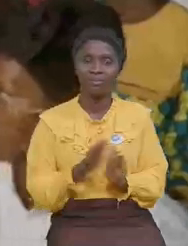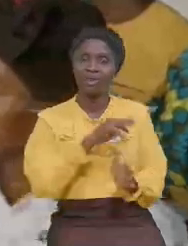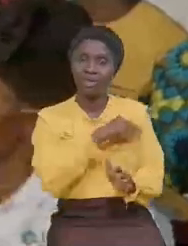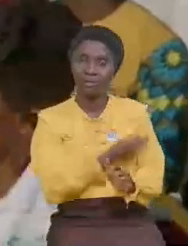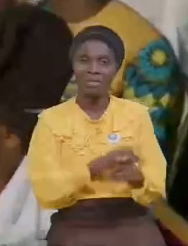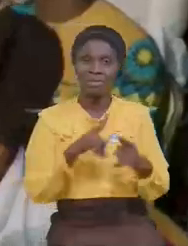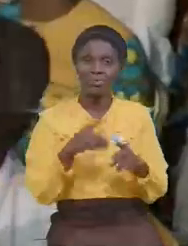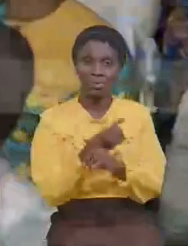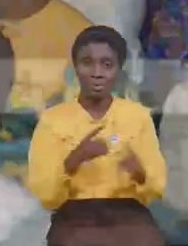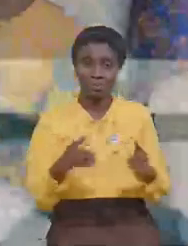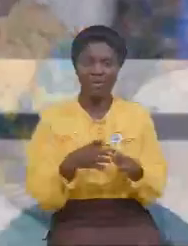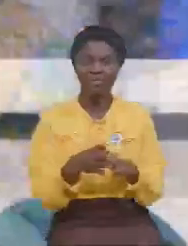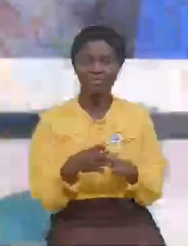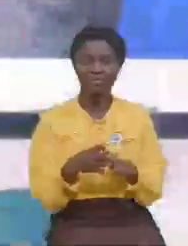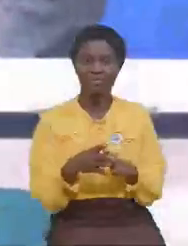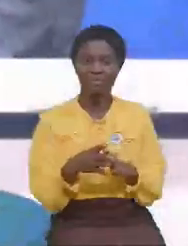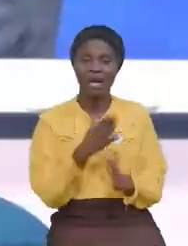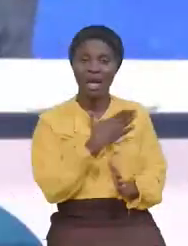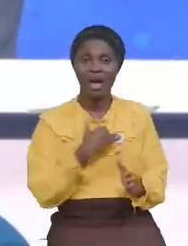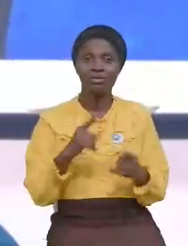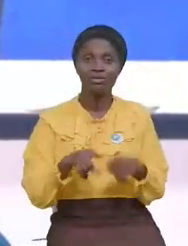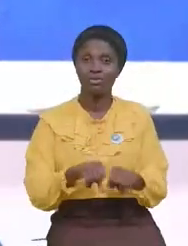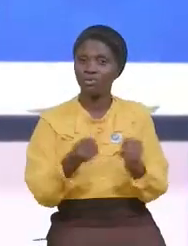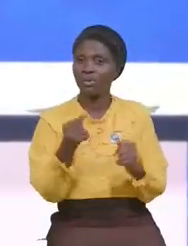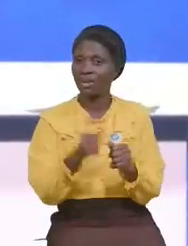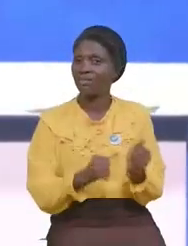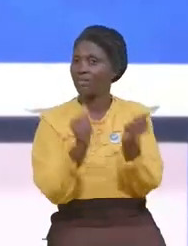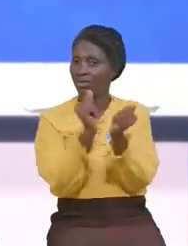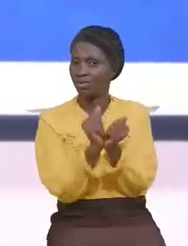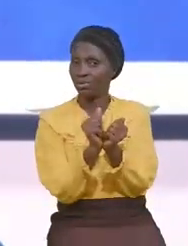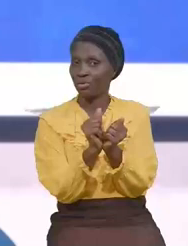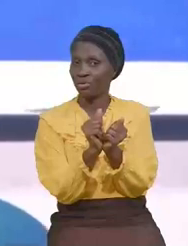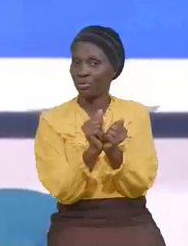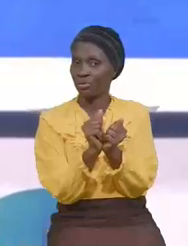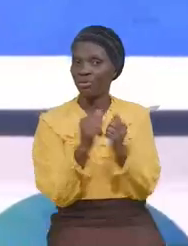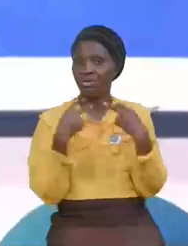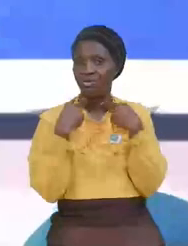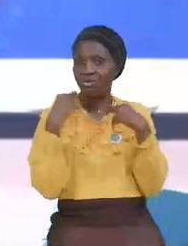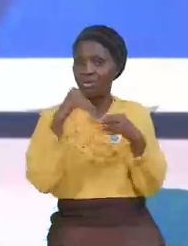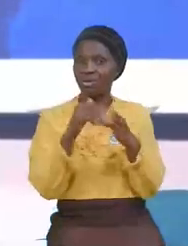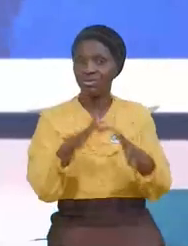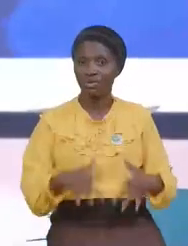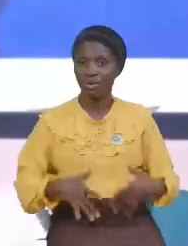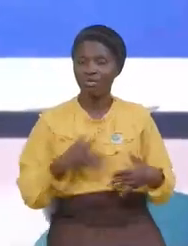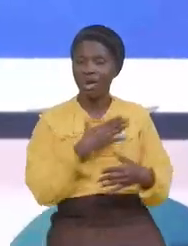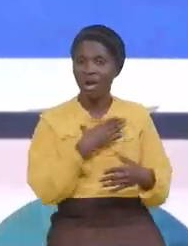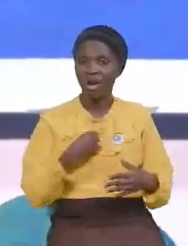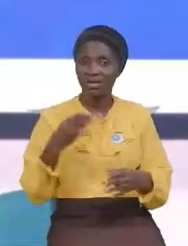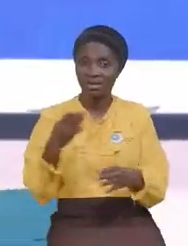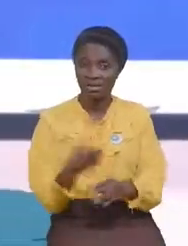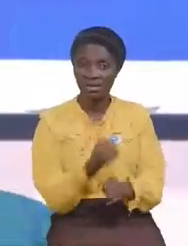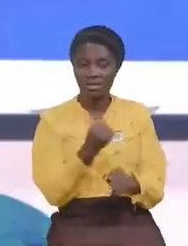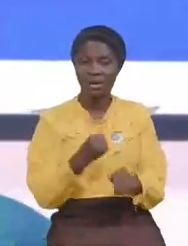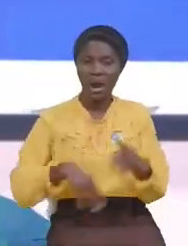Il est puissant pour délivrer et pour briser tout joug dans ta vie, pour te faire sortir de